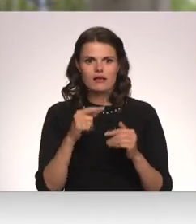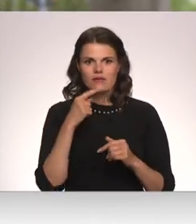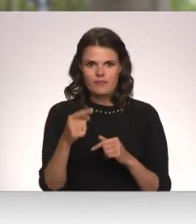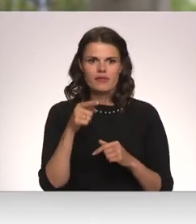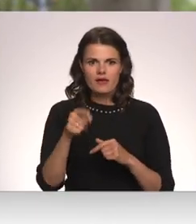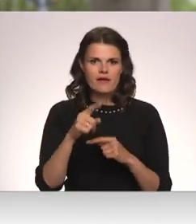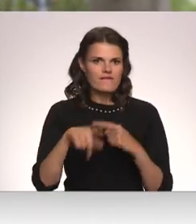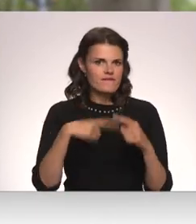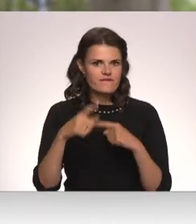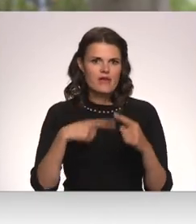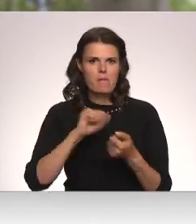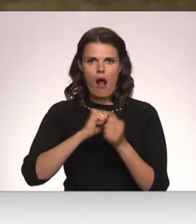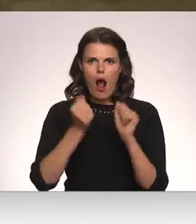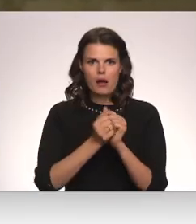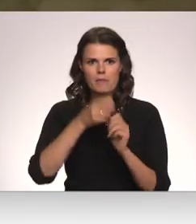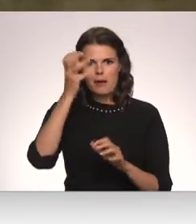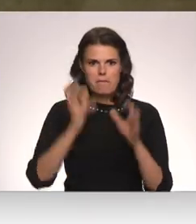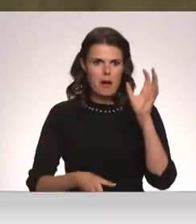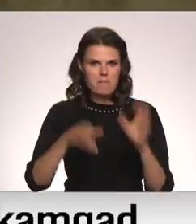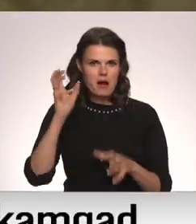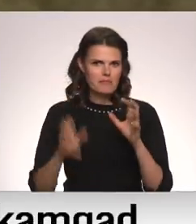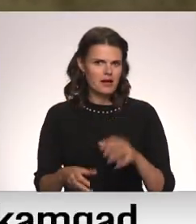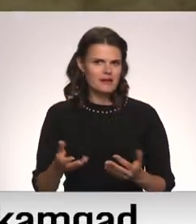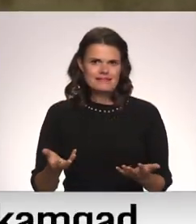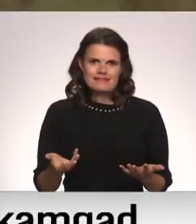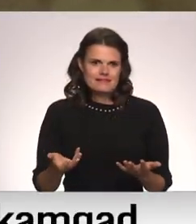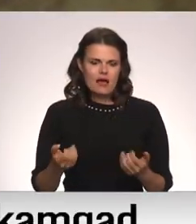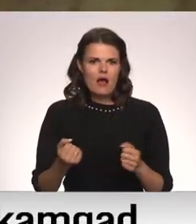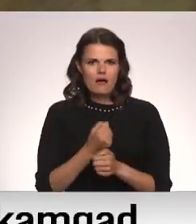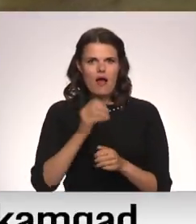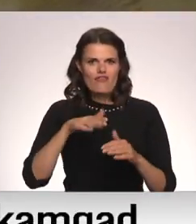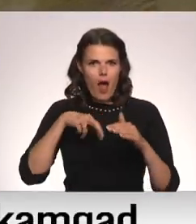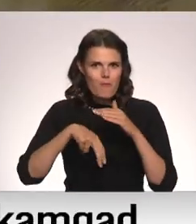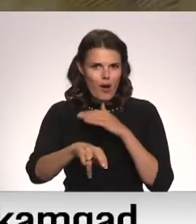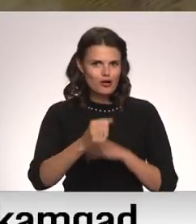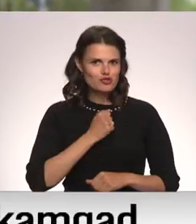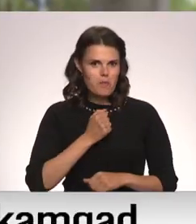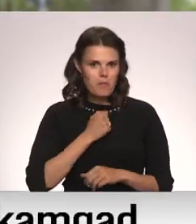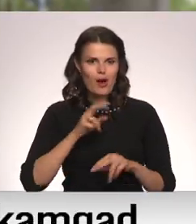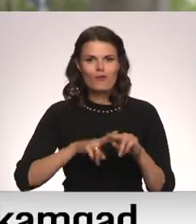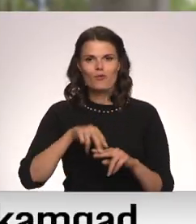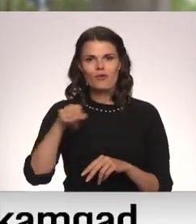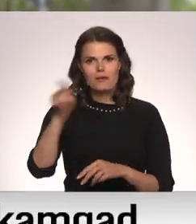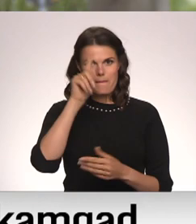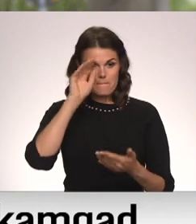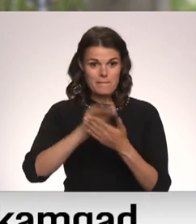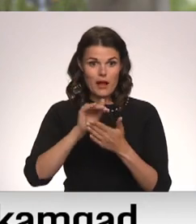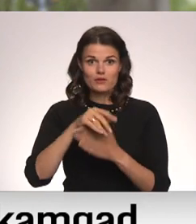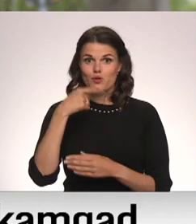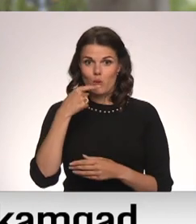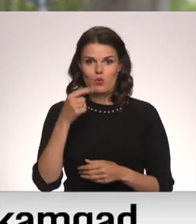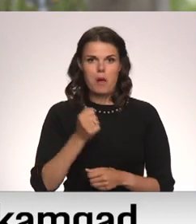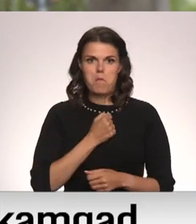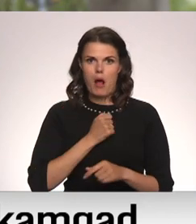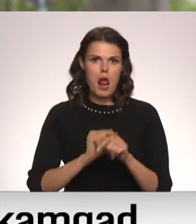vienmēr piepildās ar lielākiem akmeņiem un kaut kā, nu, gan papakšu arī baila lieta. Un cilvēki, kas nav paziņām, kas ir braukši, saka, mums pat baila braukt